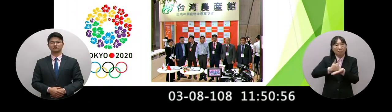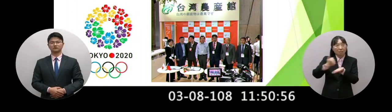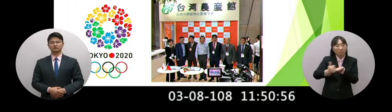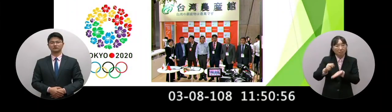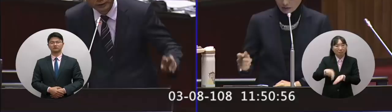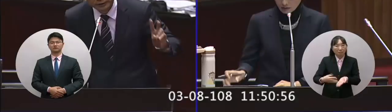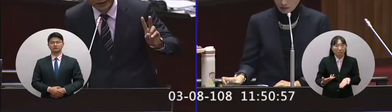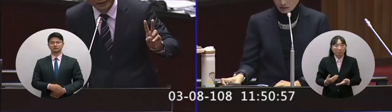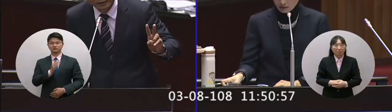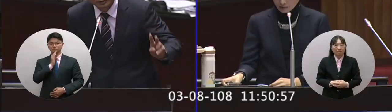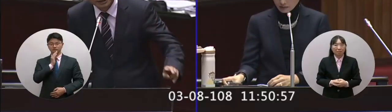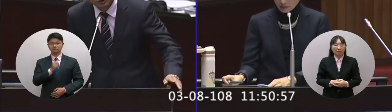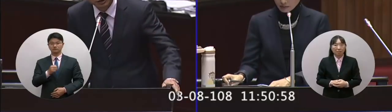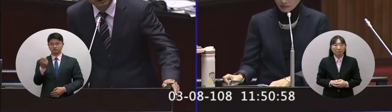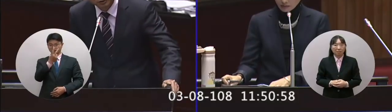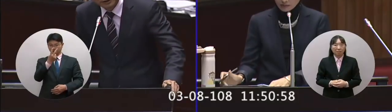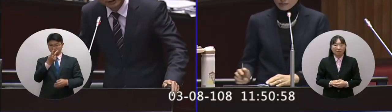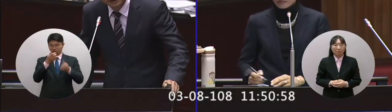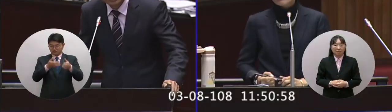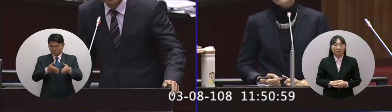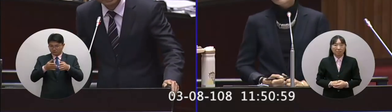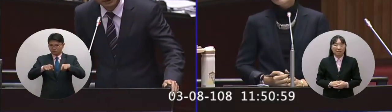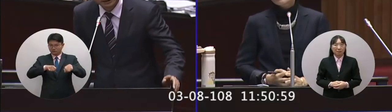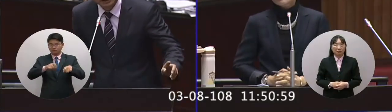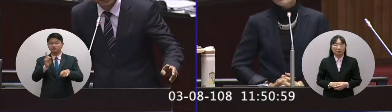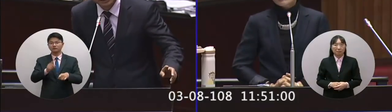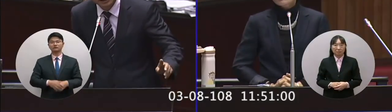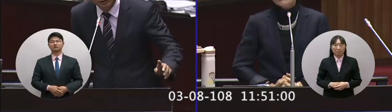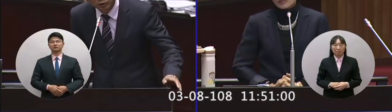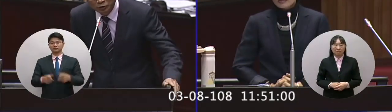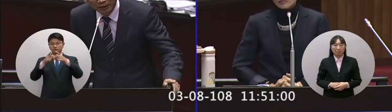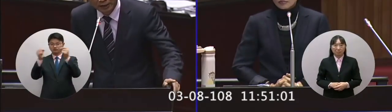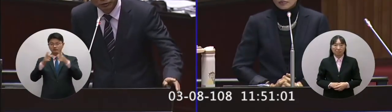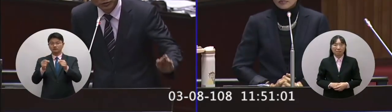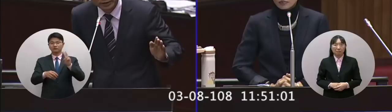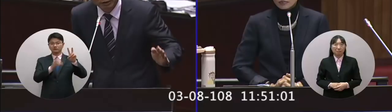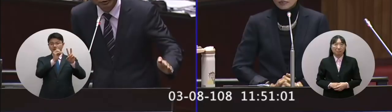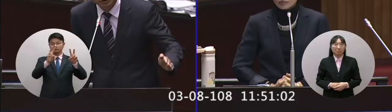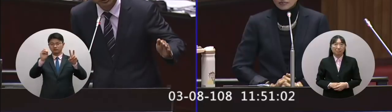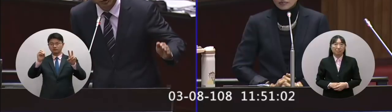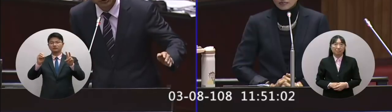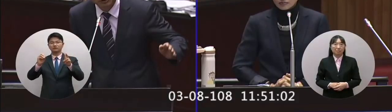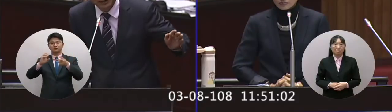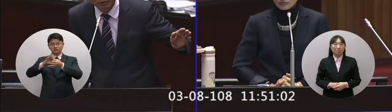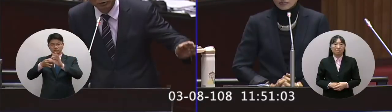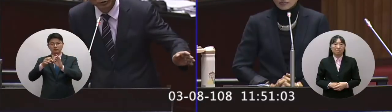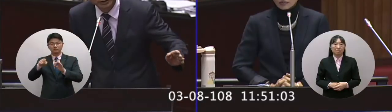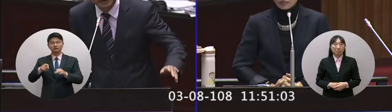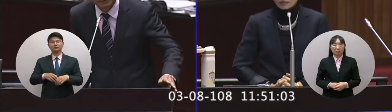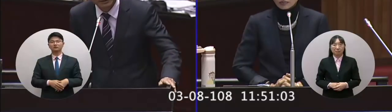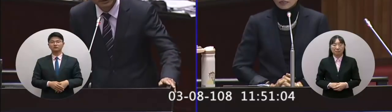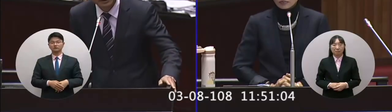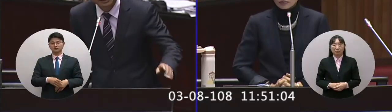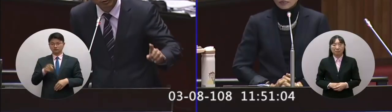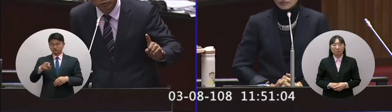一。 是两个非常重要的对策。日本的2020东京奥运要求所有卖过去